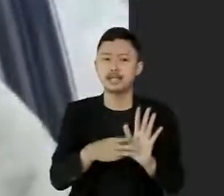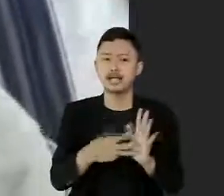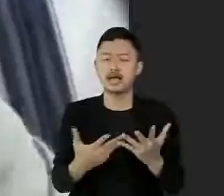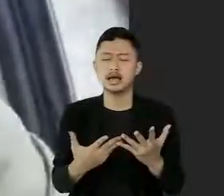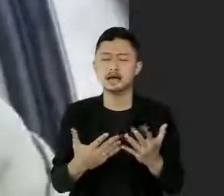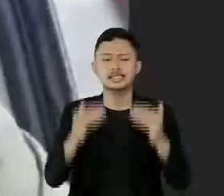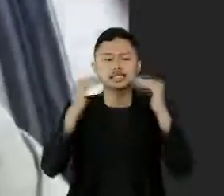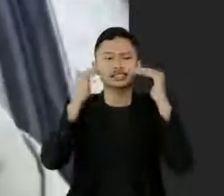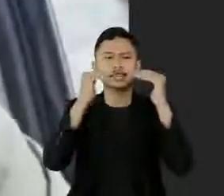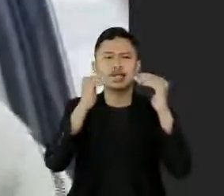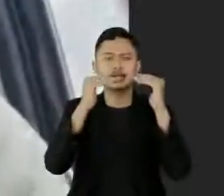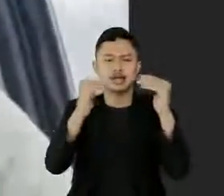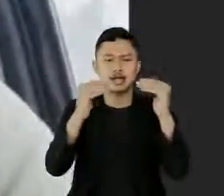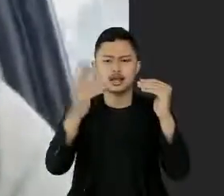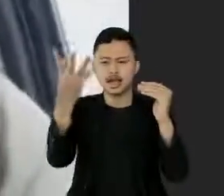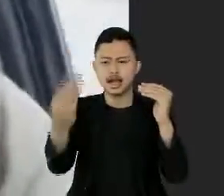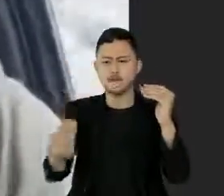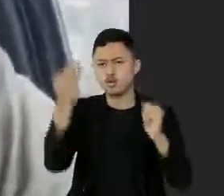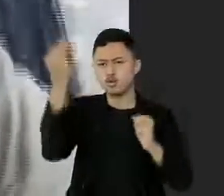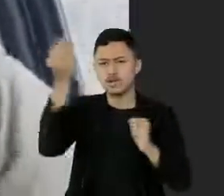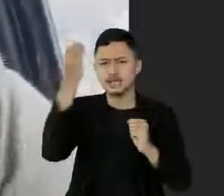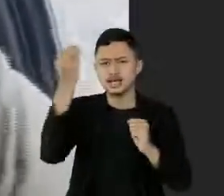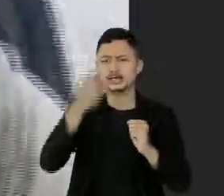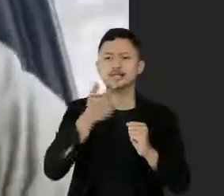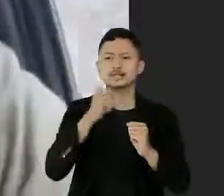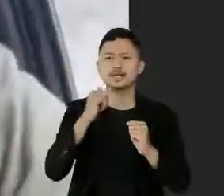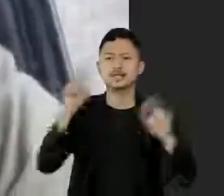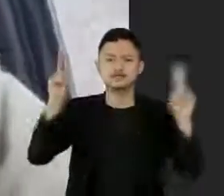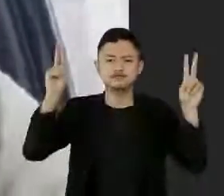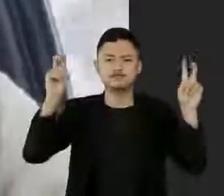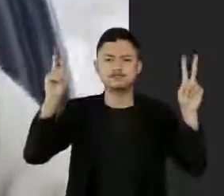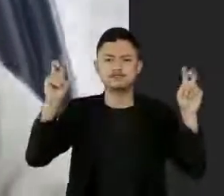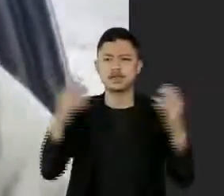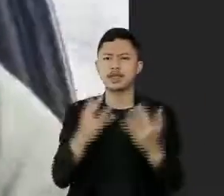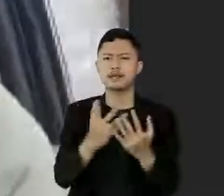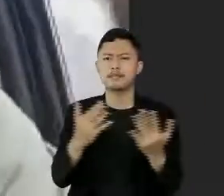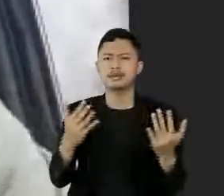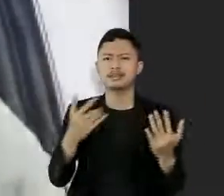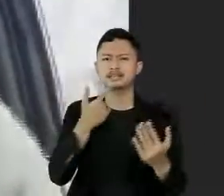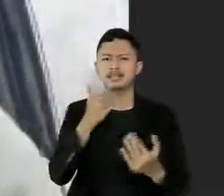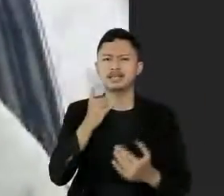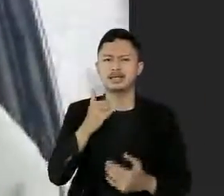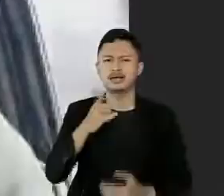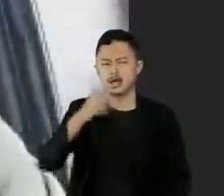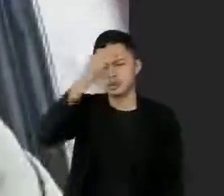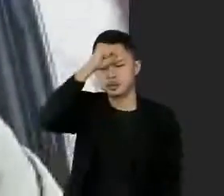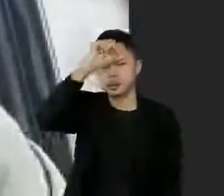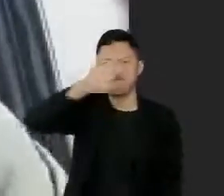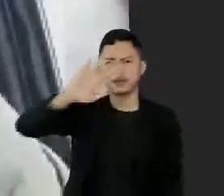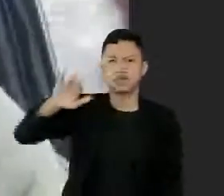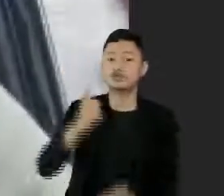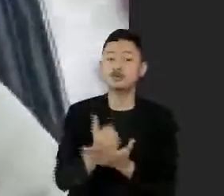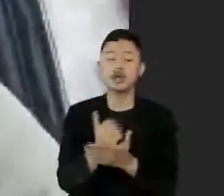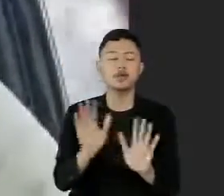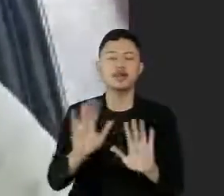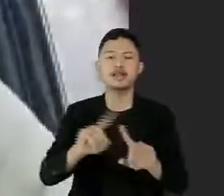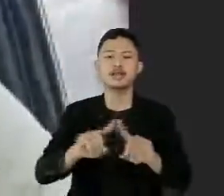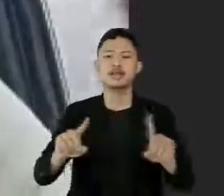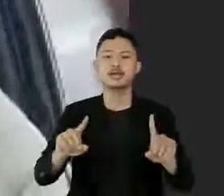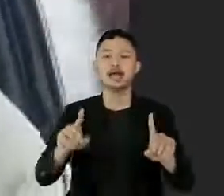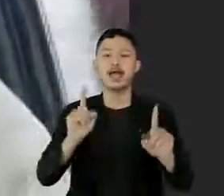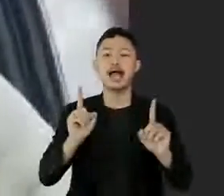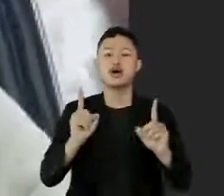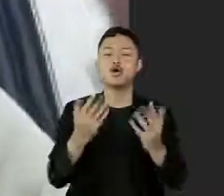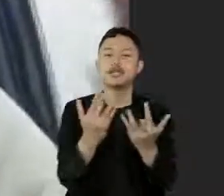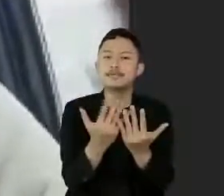satu indikator kenapa di desa wisata itu dalam tanda petik masyarakatnya agak cenderung lalai. Sebenarnya bukan lalai, tapi pada